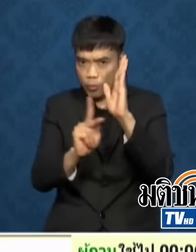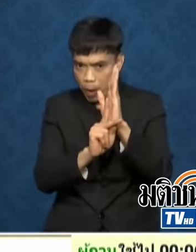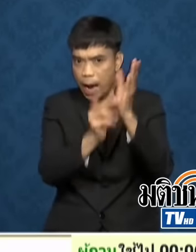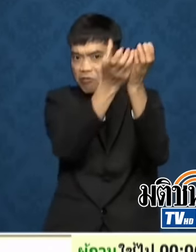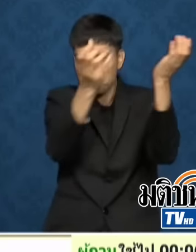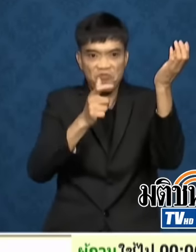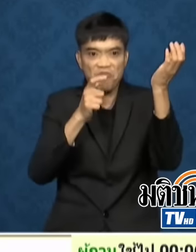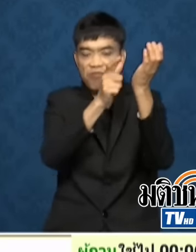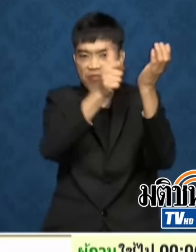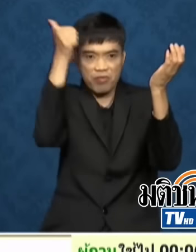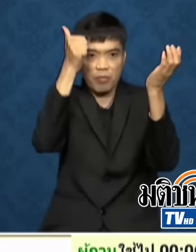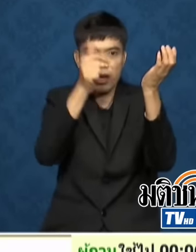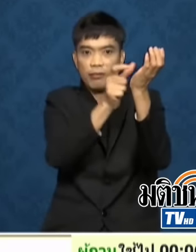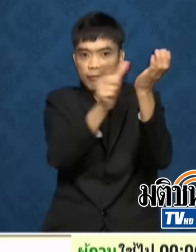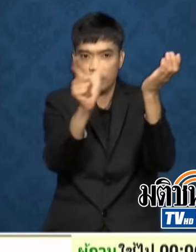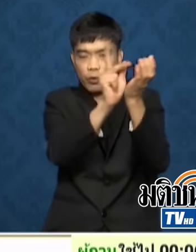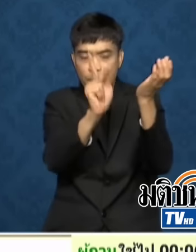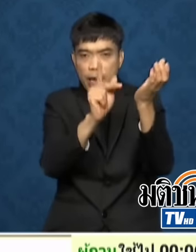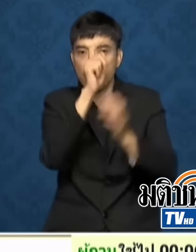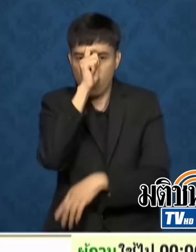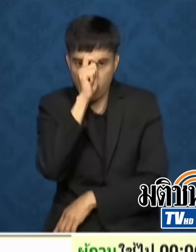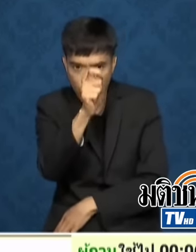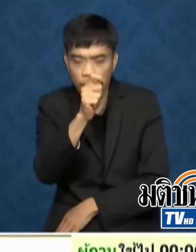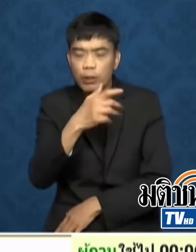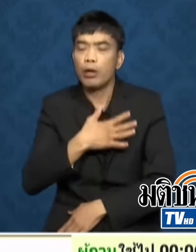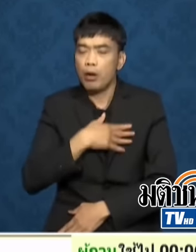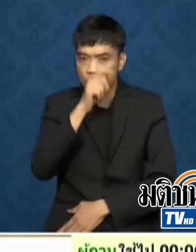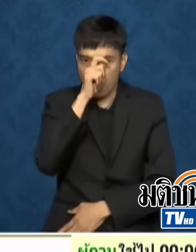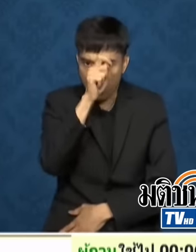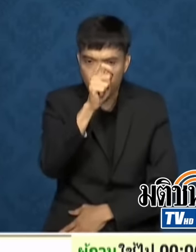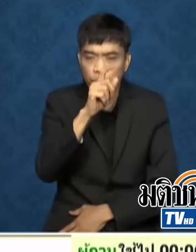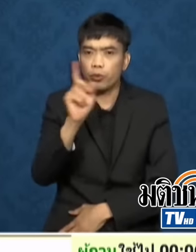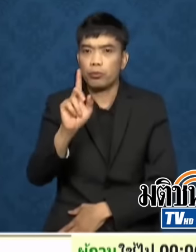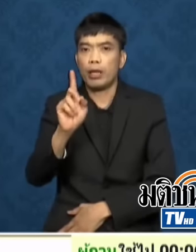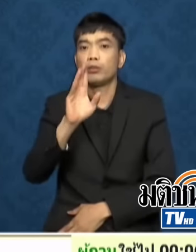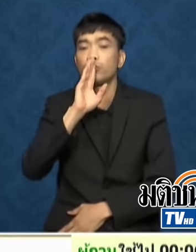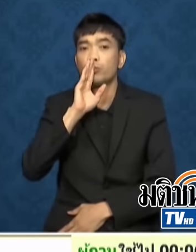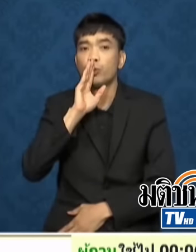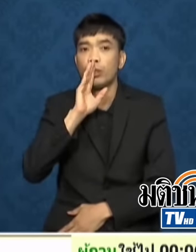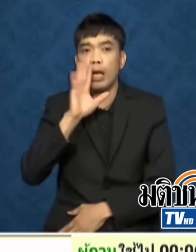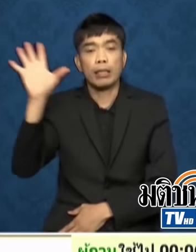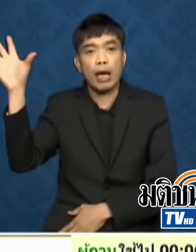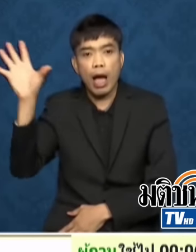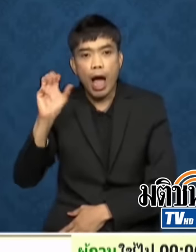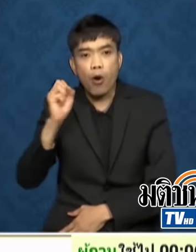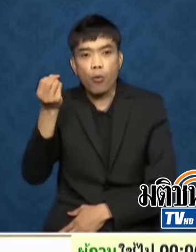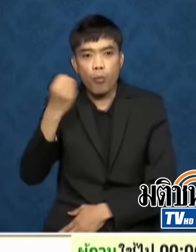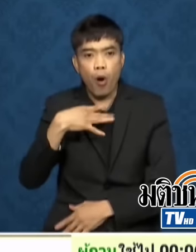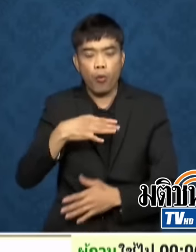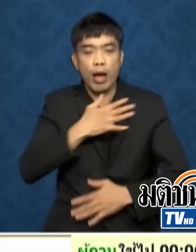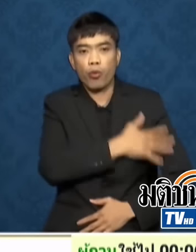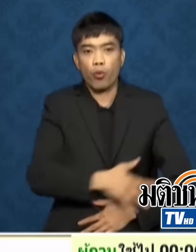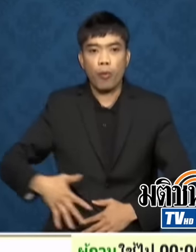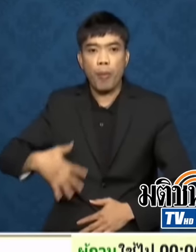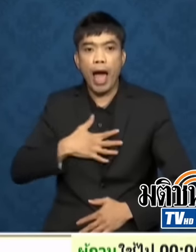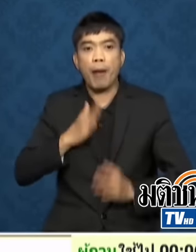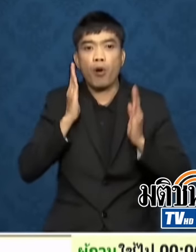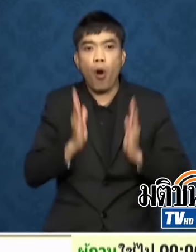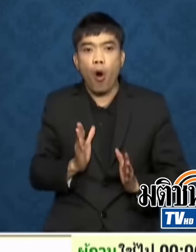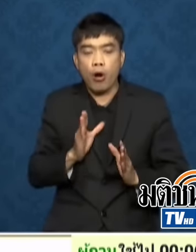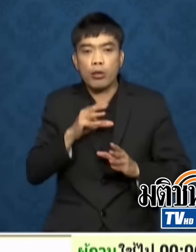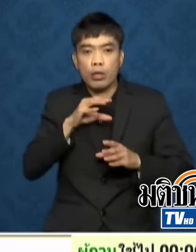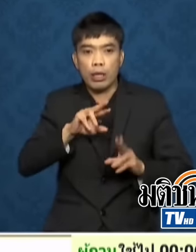าแต่ผมเคารพครับผมเคารพดีว่าการจะเอาข้อมูลสุขภาพของบุคคลมาเปิดกันเนี่ยมันก็ไม่ใช่เ